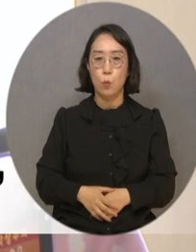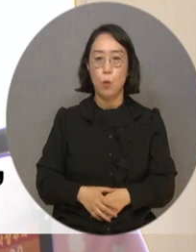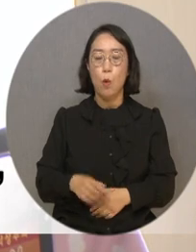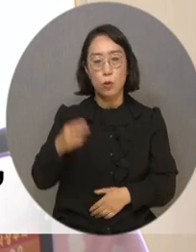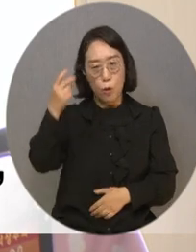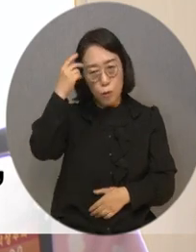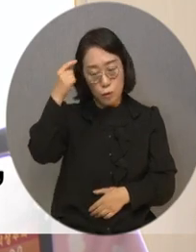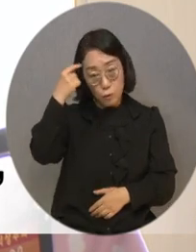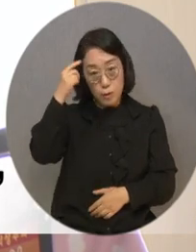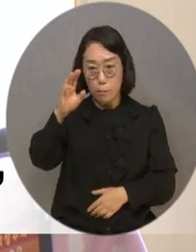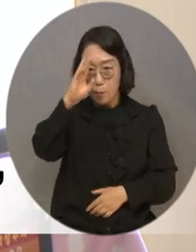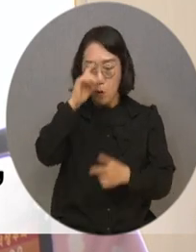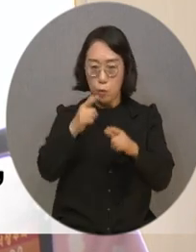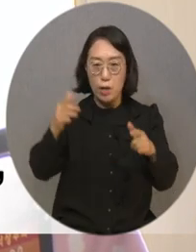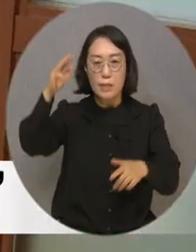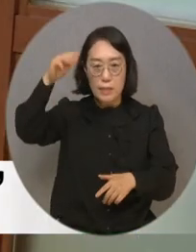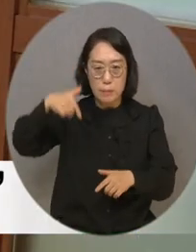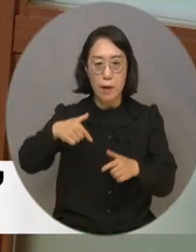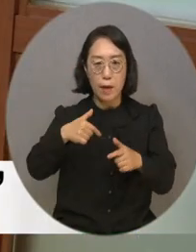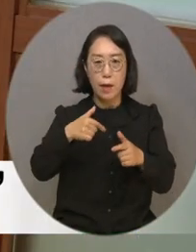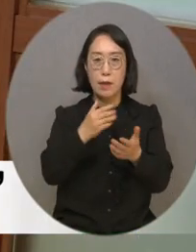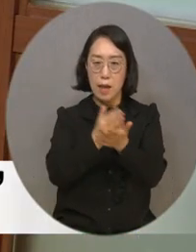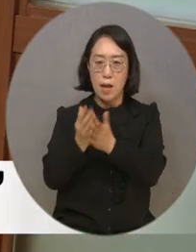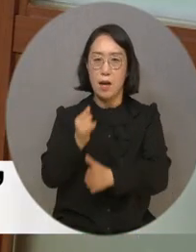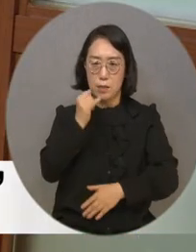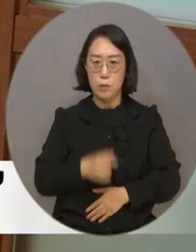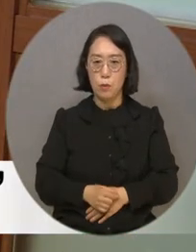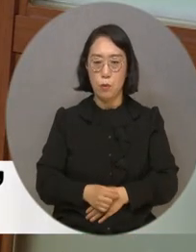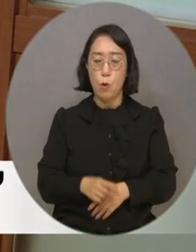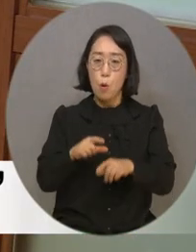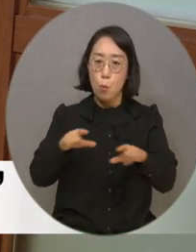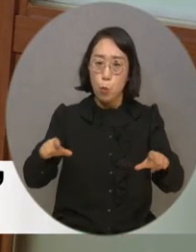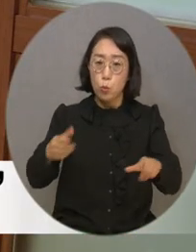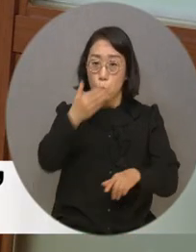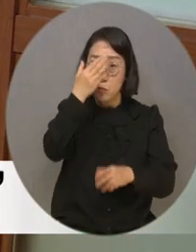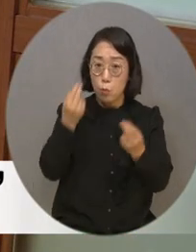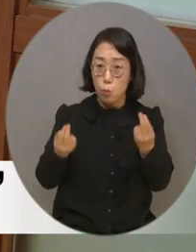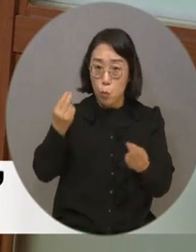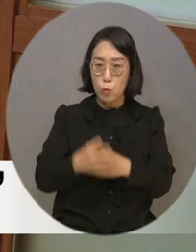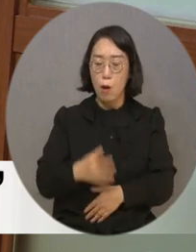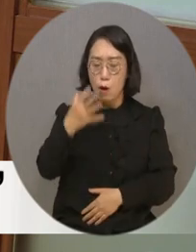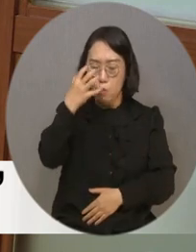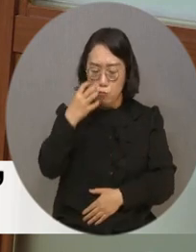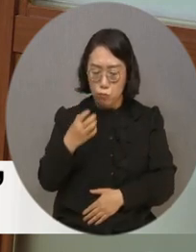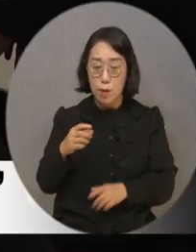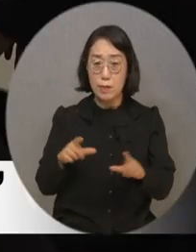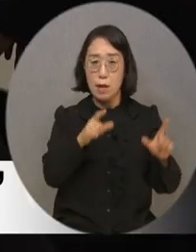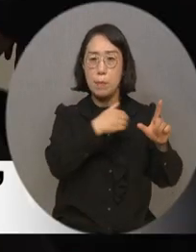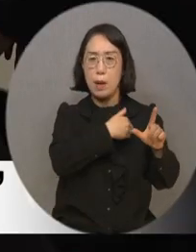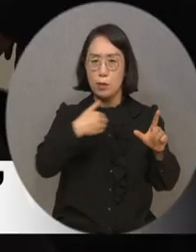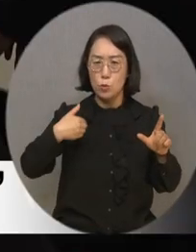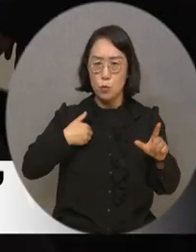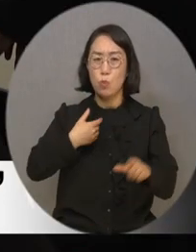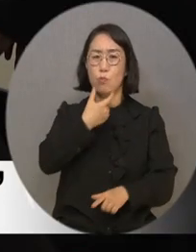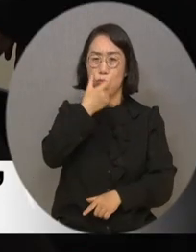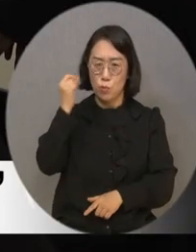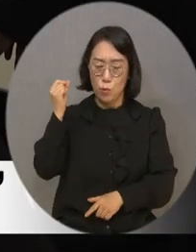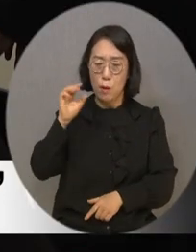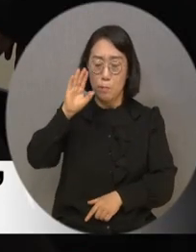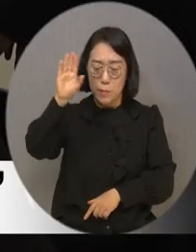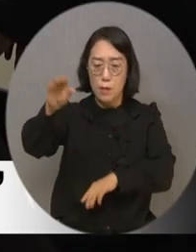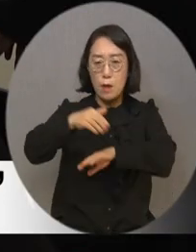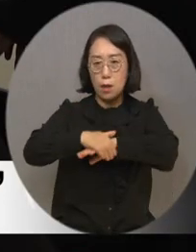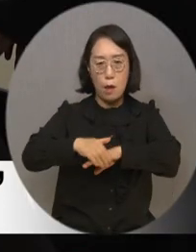치매 순이었습니다. 가족 돌봄 청년은 일반 청년보다 우울감이 높고 삶의 만족도가 낮으며 미래를 계획하는